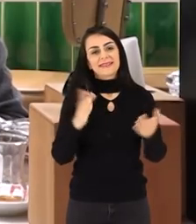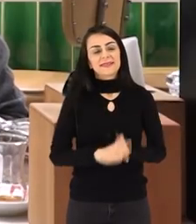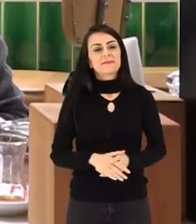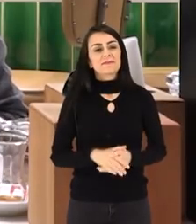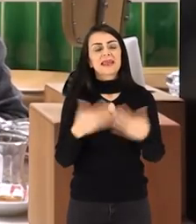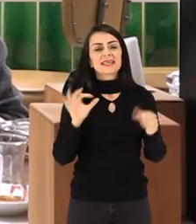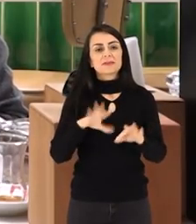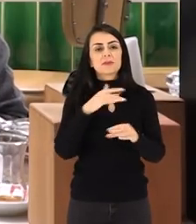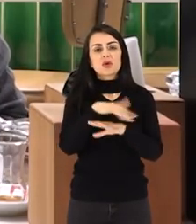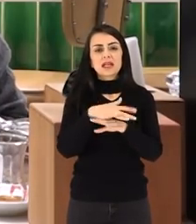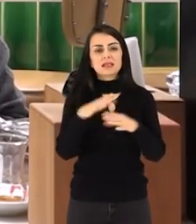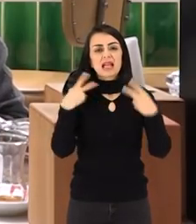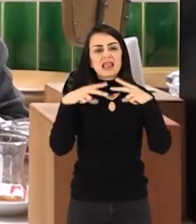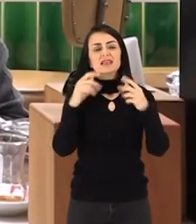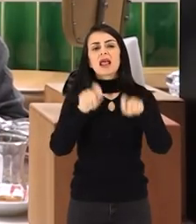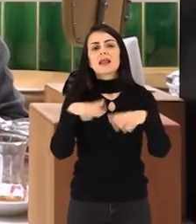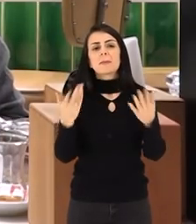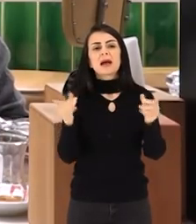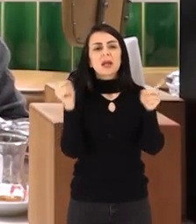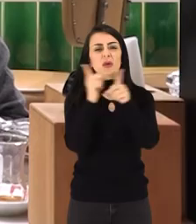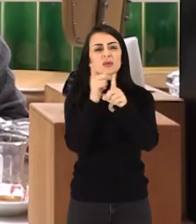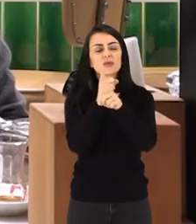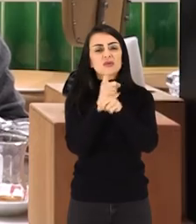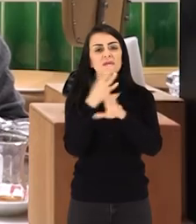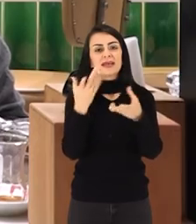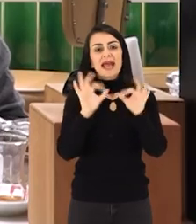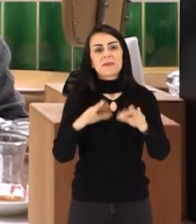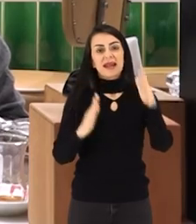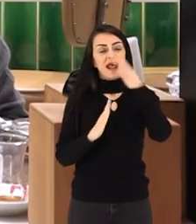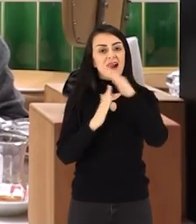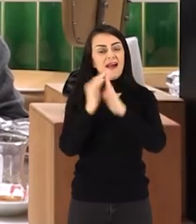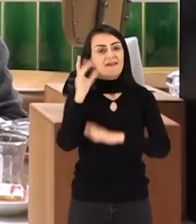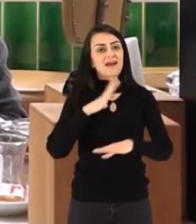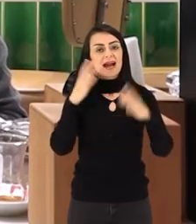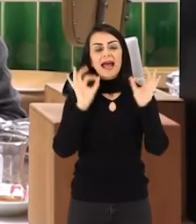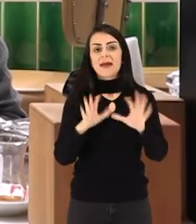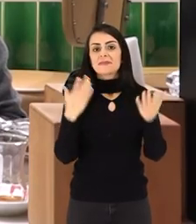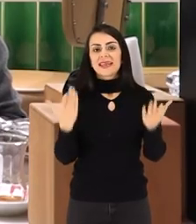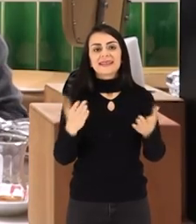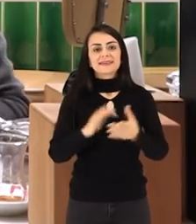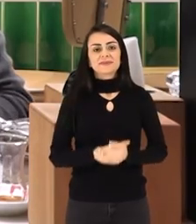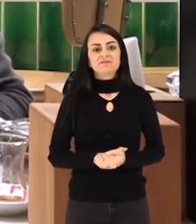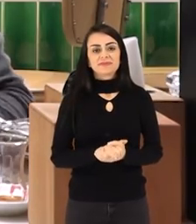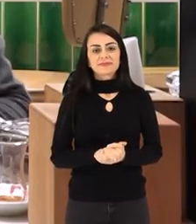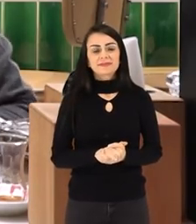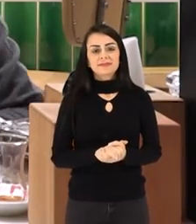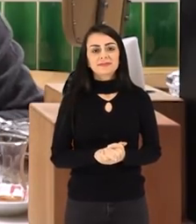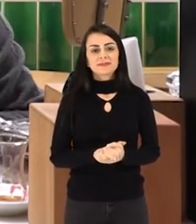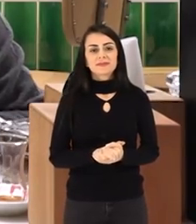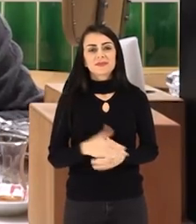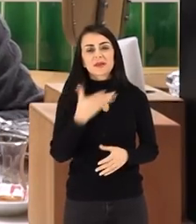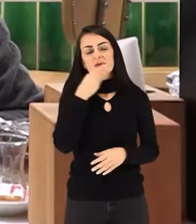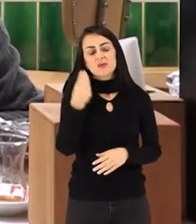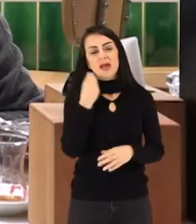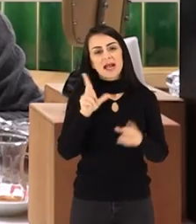Peki. Şimdi bu salatamızı keserken evet. Şöyle küçük bir hem bir ara hem de bir